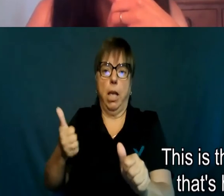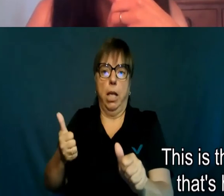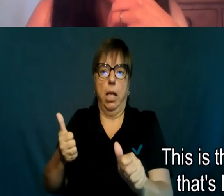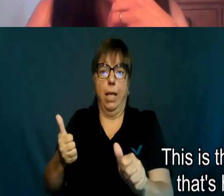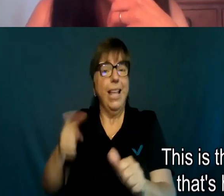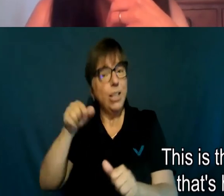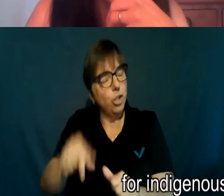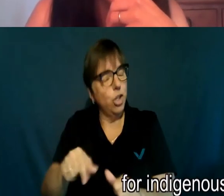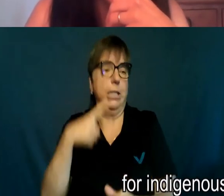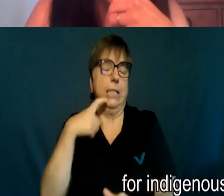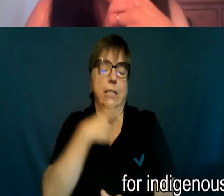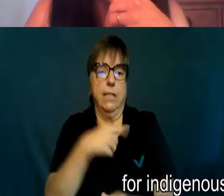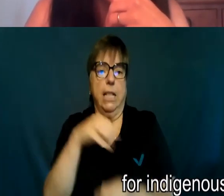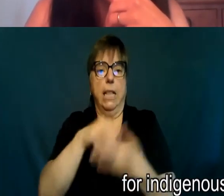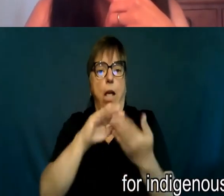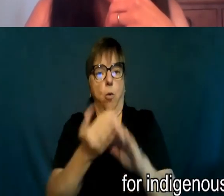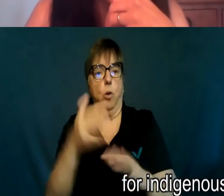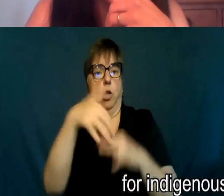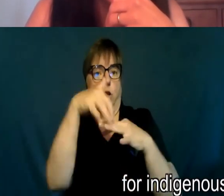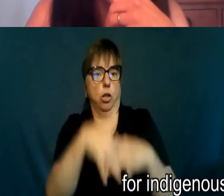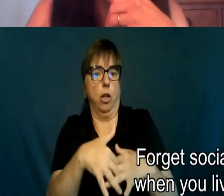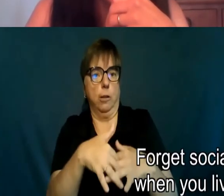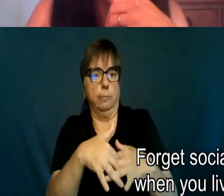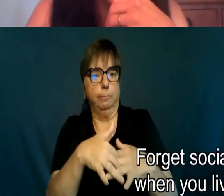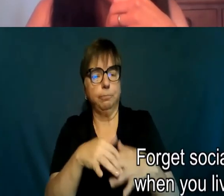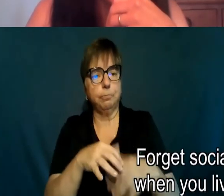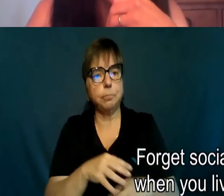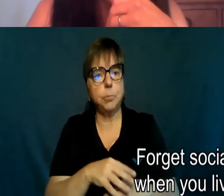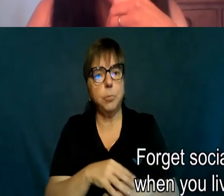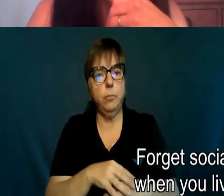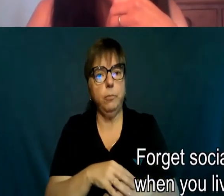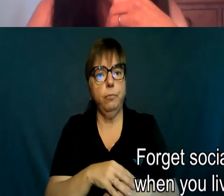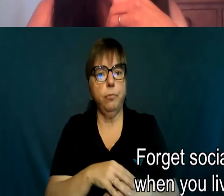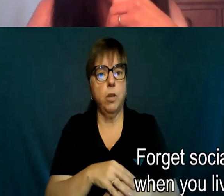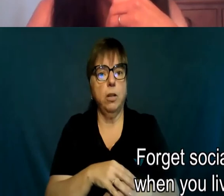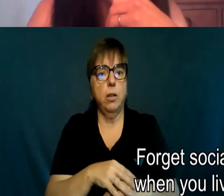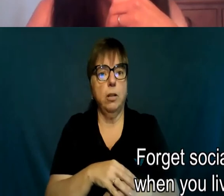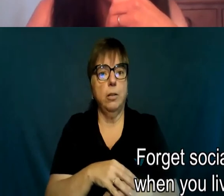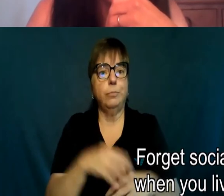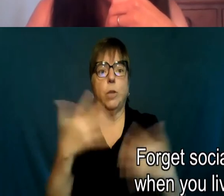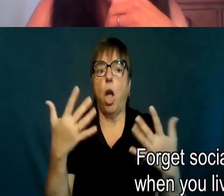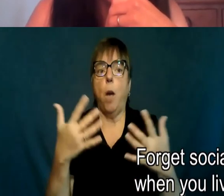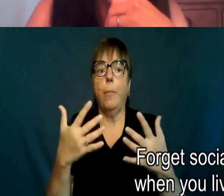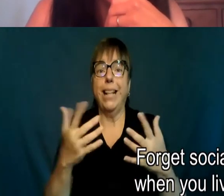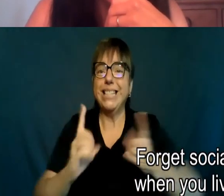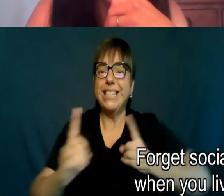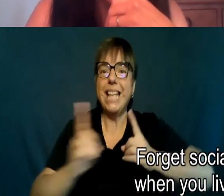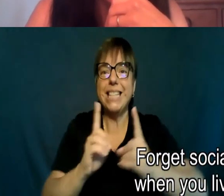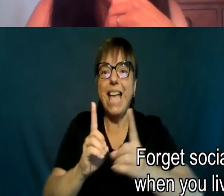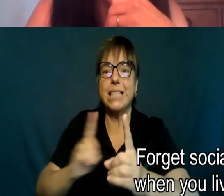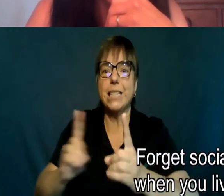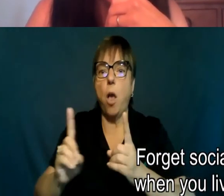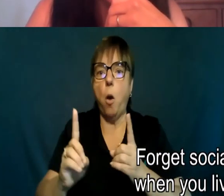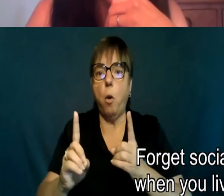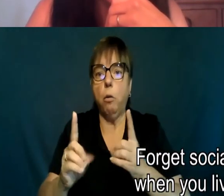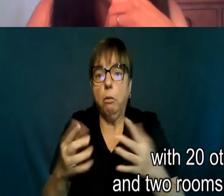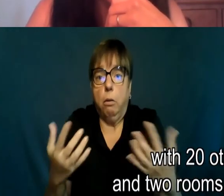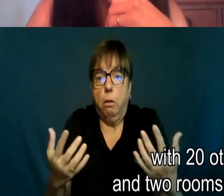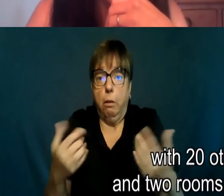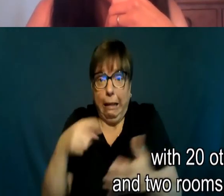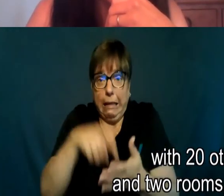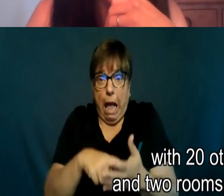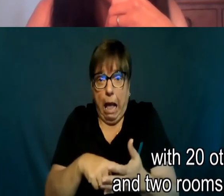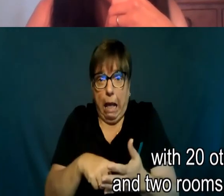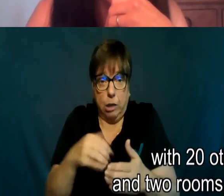difficile dans les communautés autochtones. Donc, oublions la distanciation sociale quand tu habites dans une maison